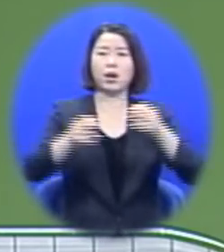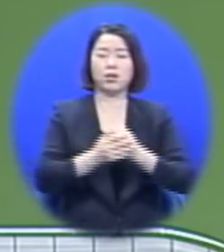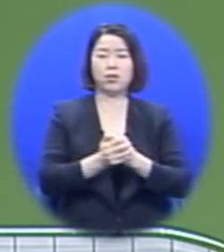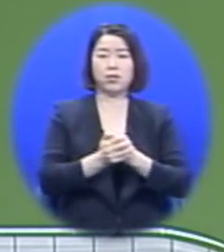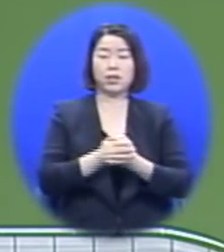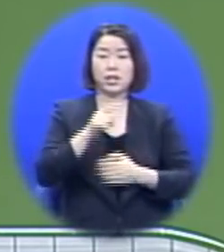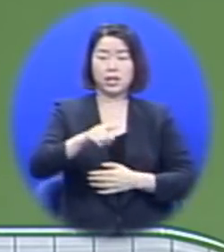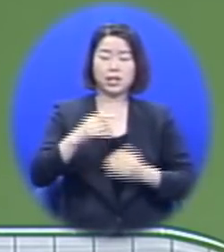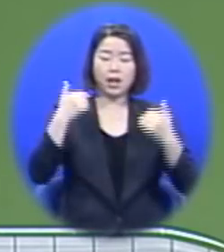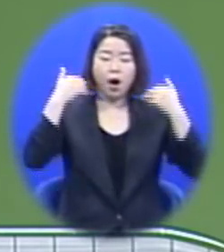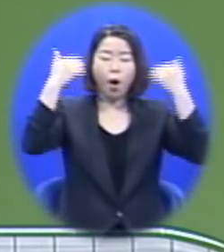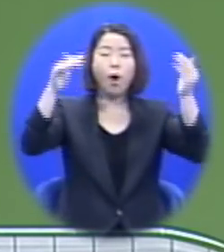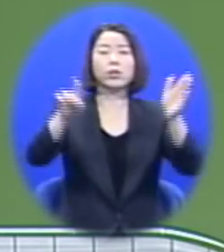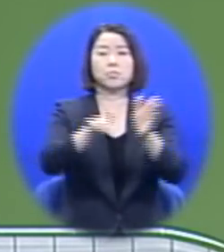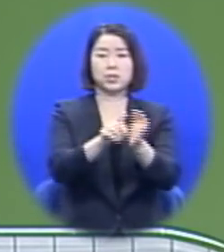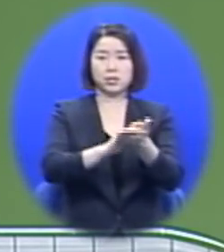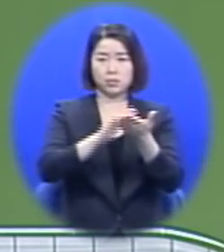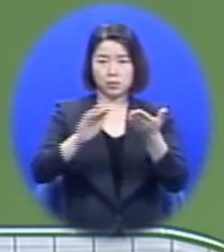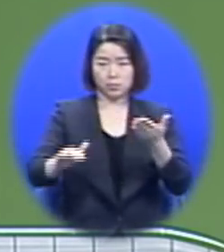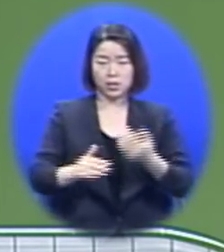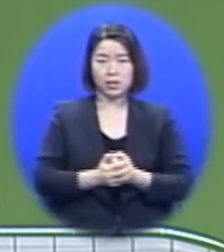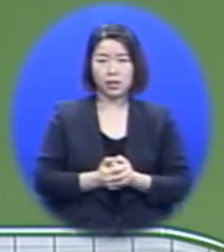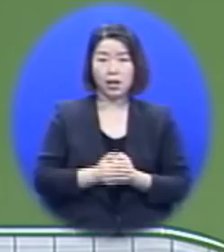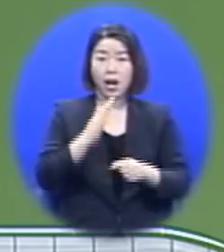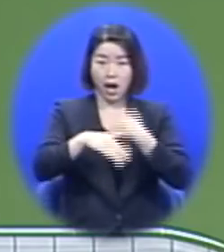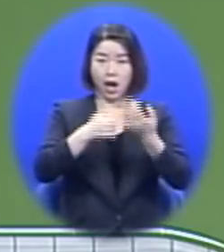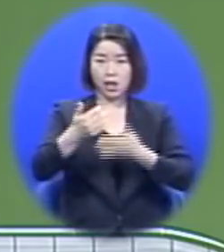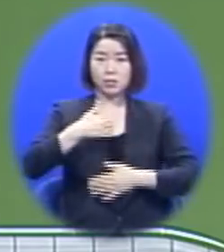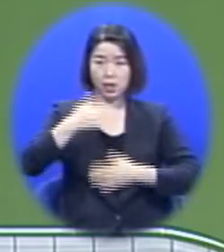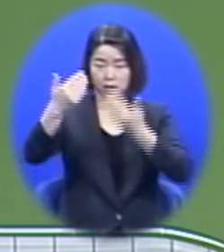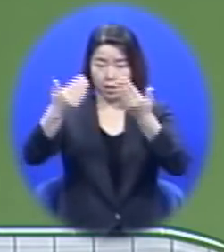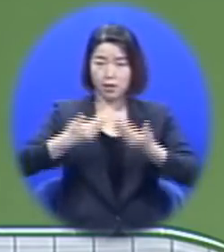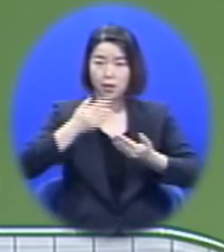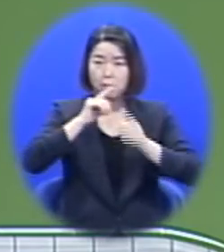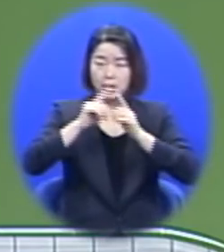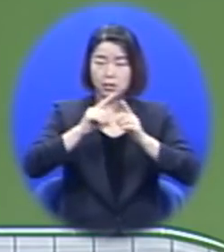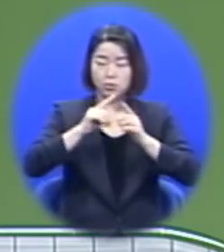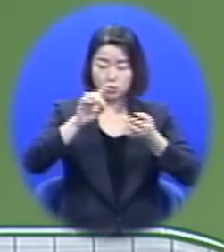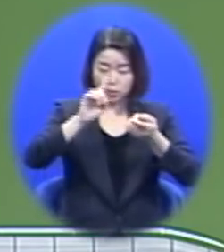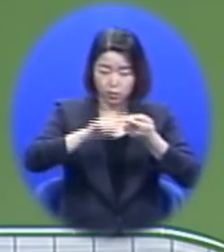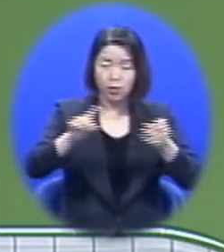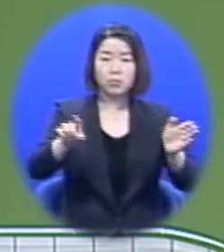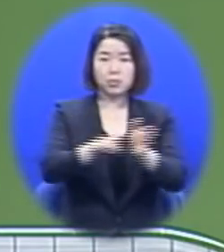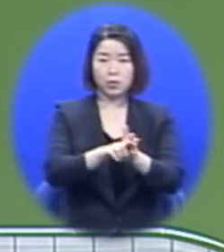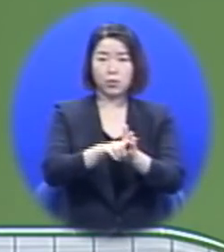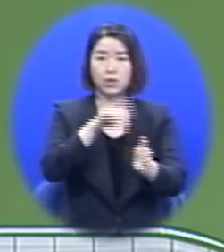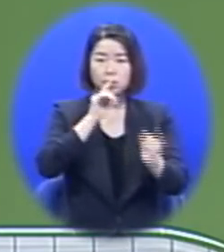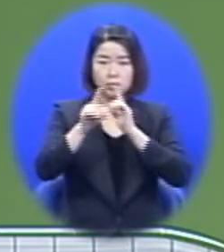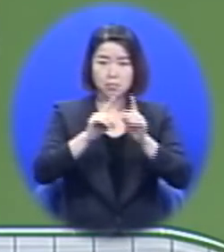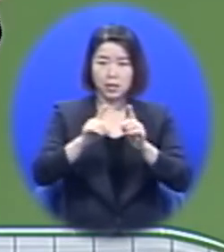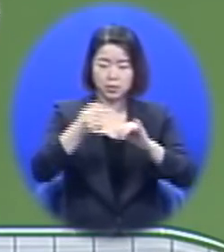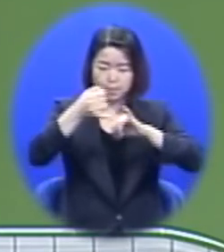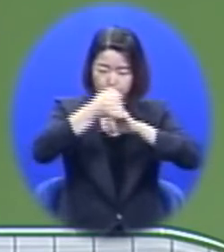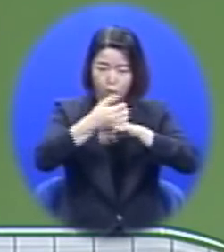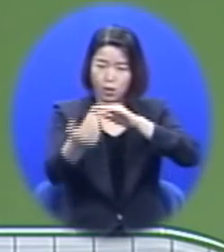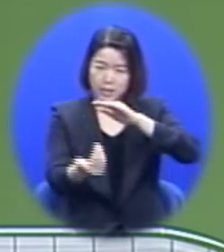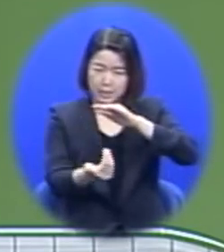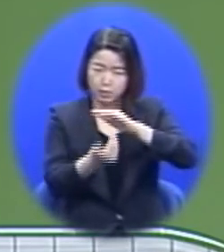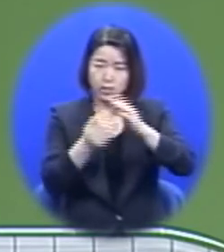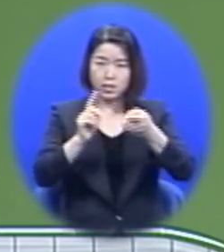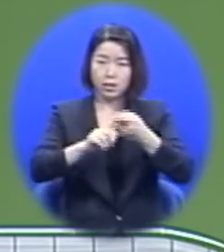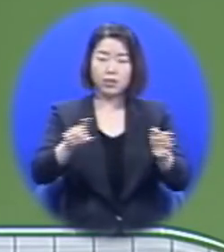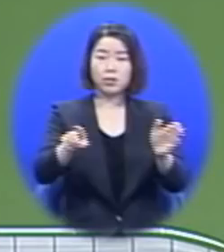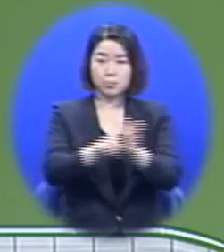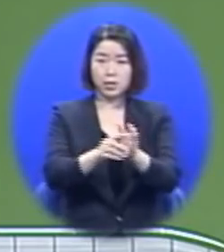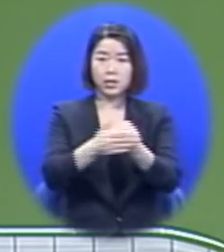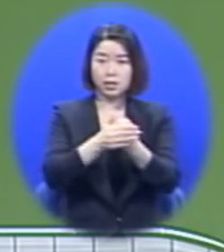이것이 바로 어른의 믿음이에요. 하나님이 나에게 말씀하시는 걸 믿고 그리고 그 말씀하신 것을 반드시 이루시는 것을 믿기